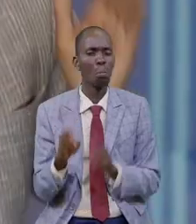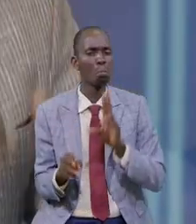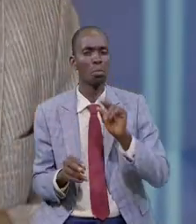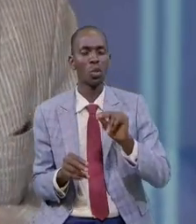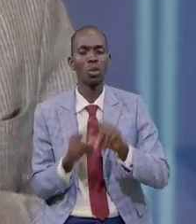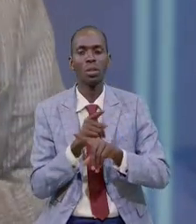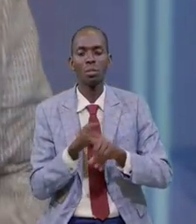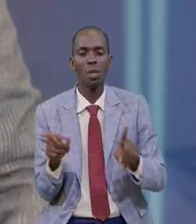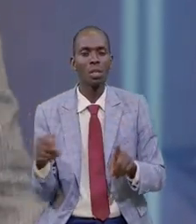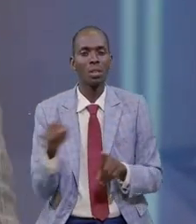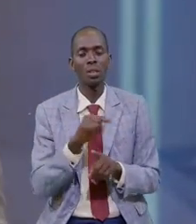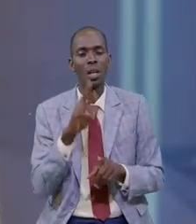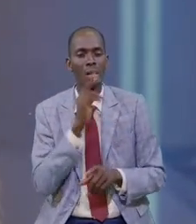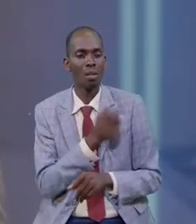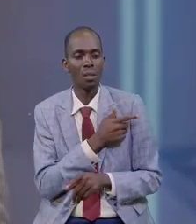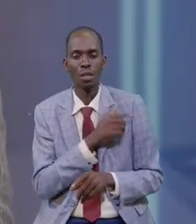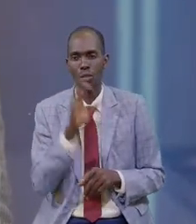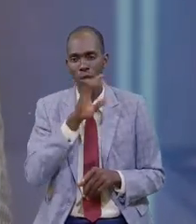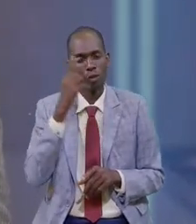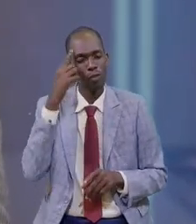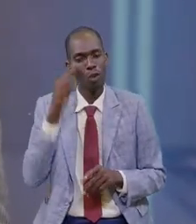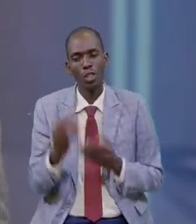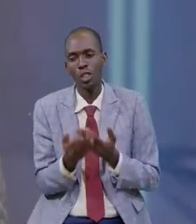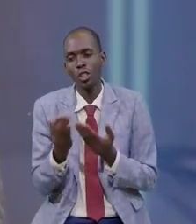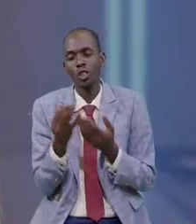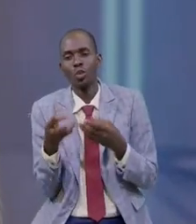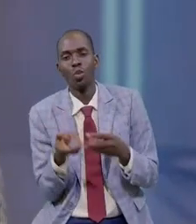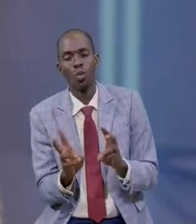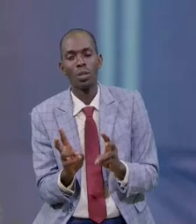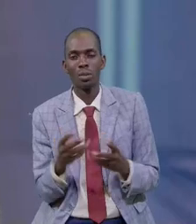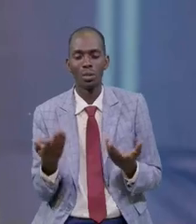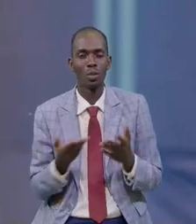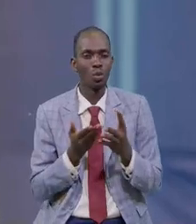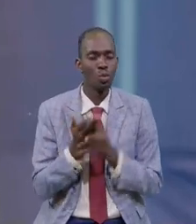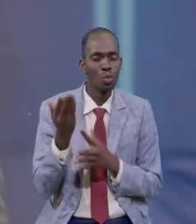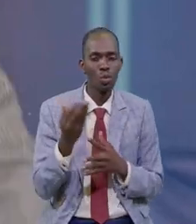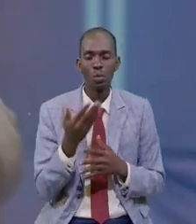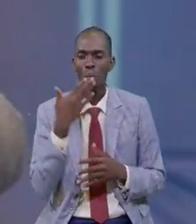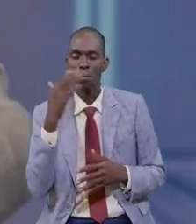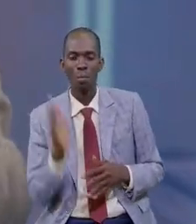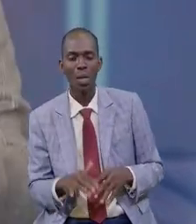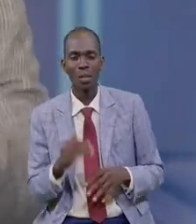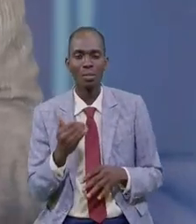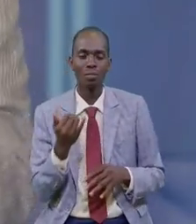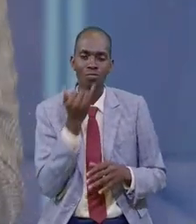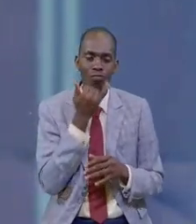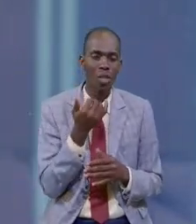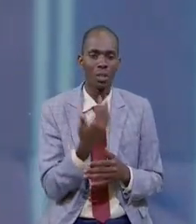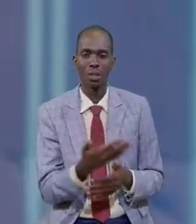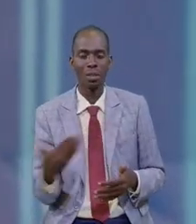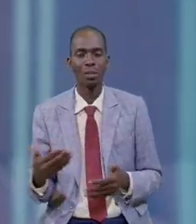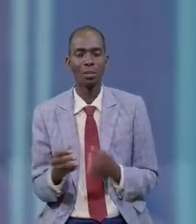faire pour avoir l'argent mais rut a dit non ça ne sera pas comme